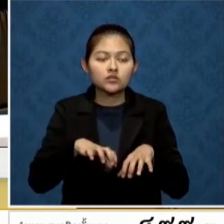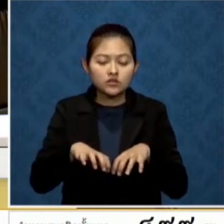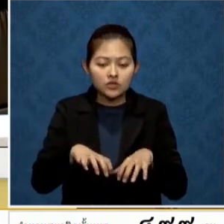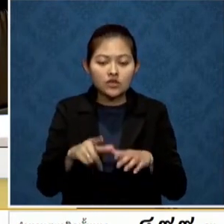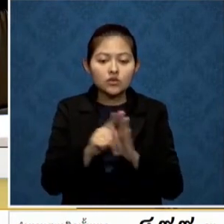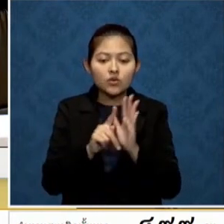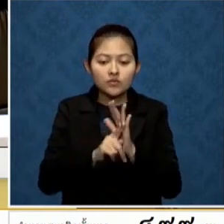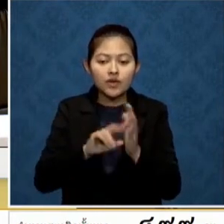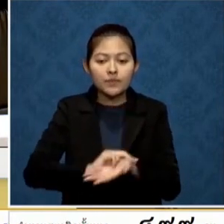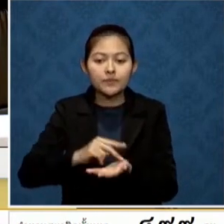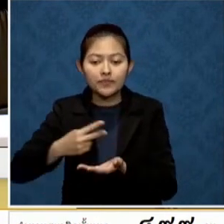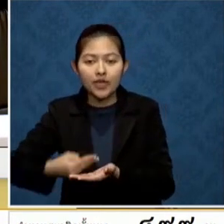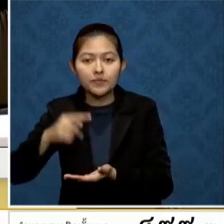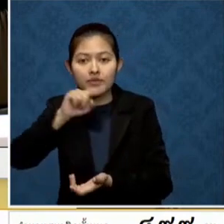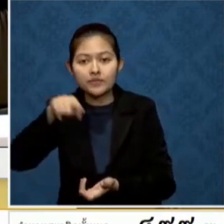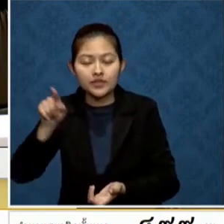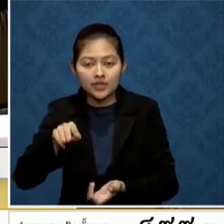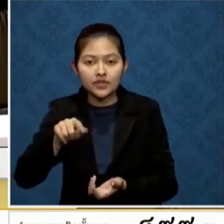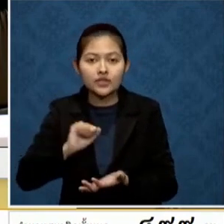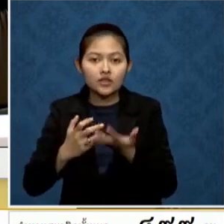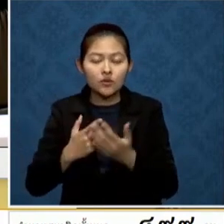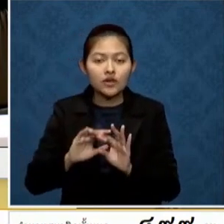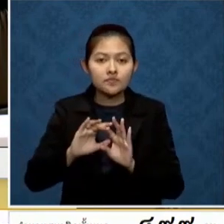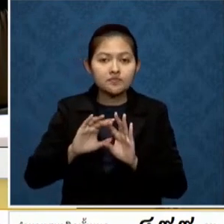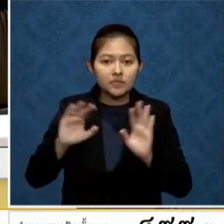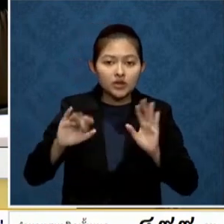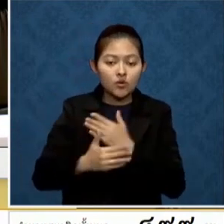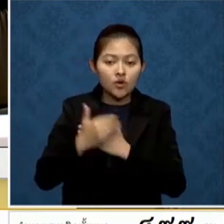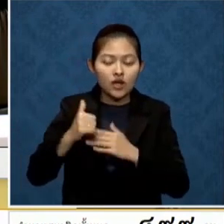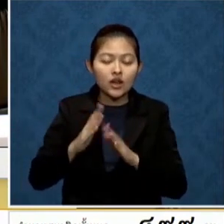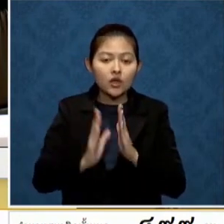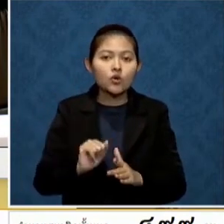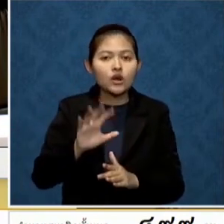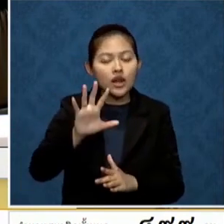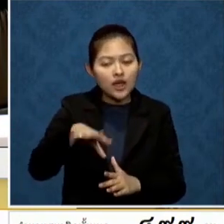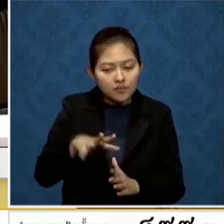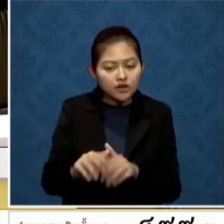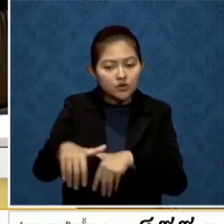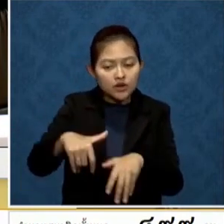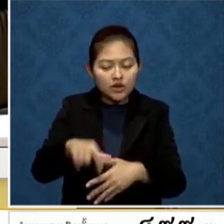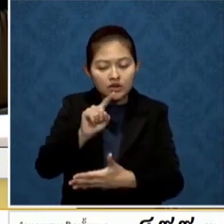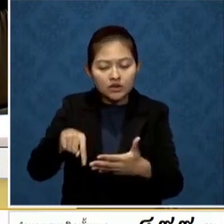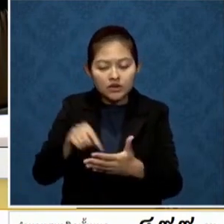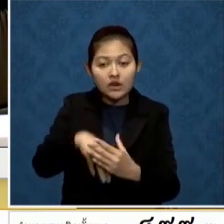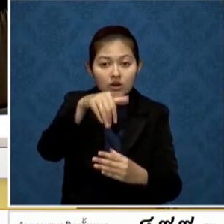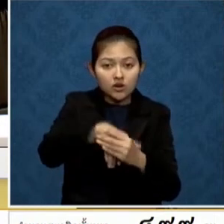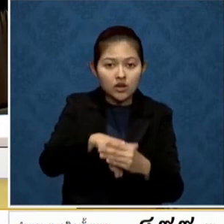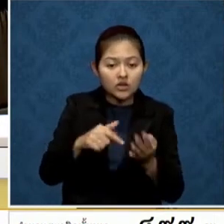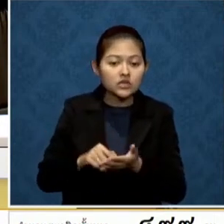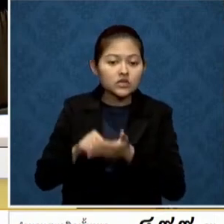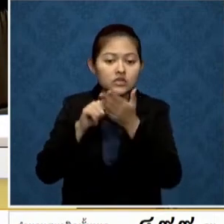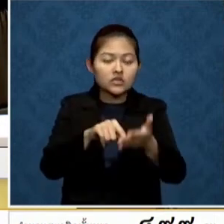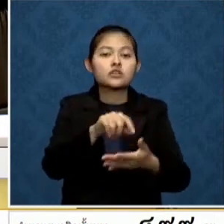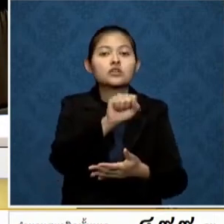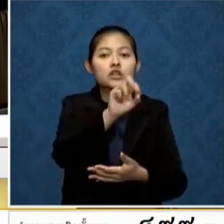หมายเป็นภาษาอังกฤษนะครับหรือการที่เปิดช่องทางให้ประชาชน 5,000คนผู้มีสิทธิ์เลือกตั้งยื่นยัจิตรงต่อสภา